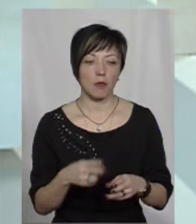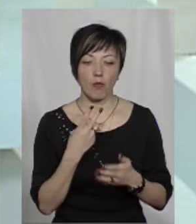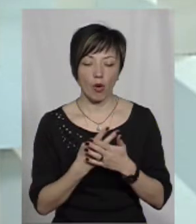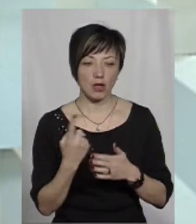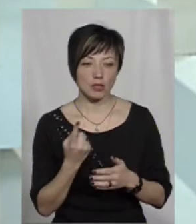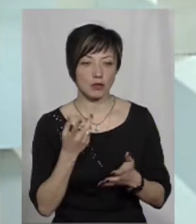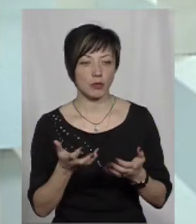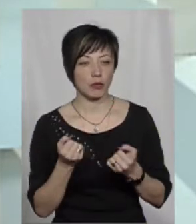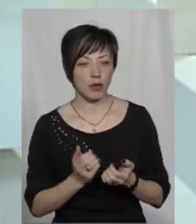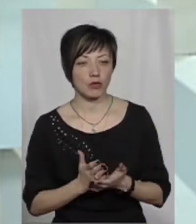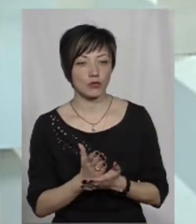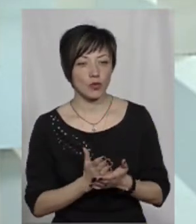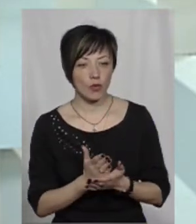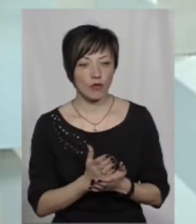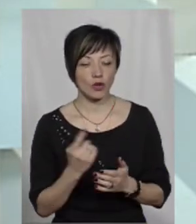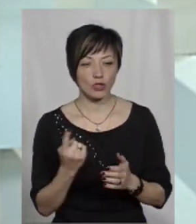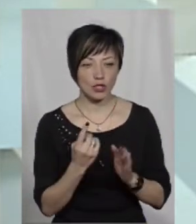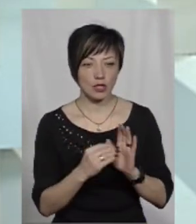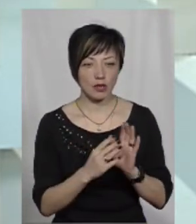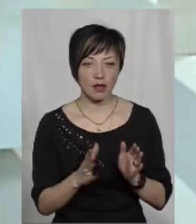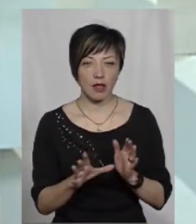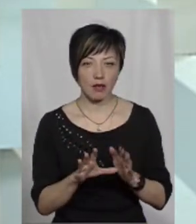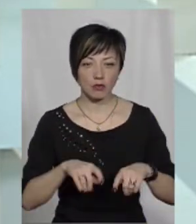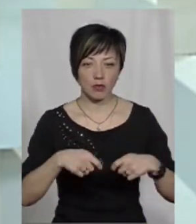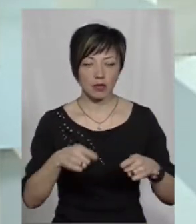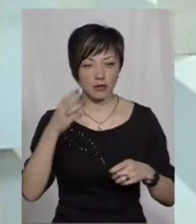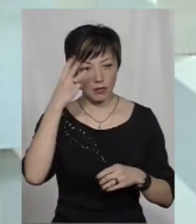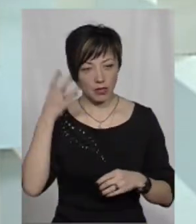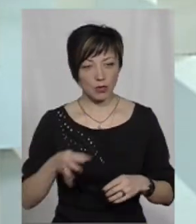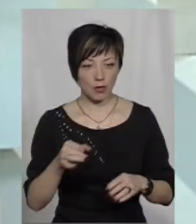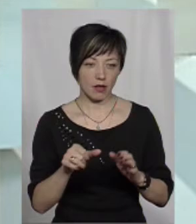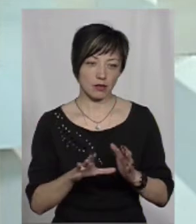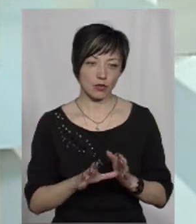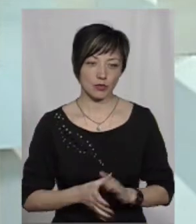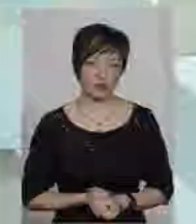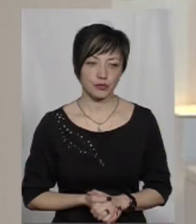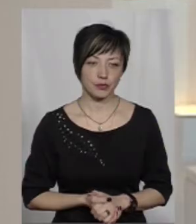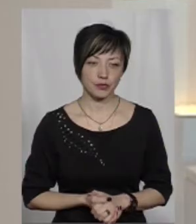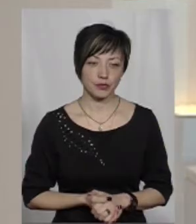Показнички приймає, обслуговує лічильники, лінії електропередач Хмельницькобленерго.